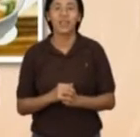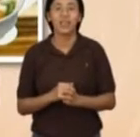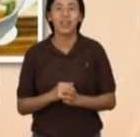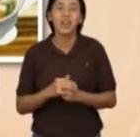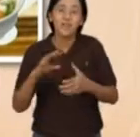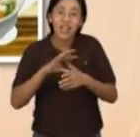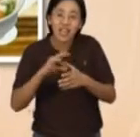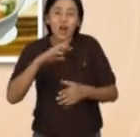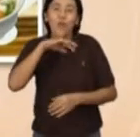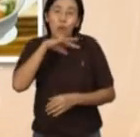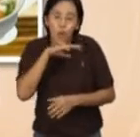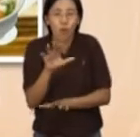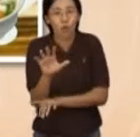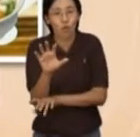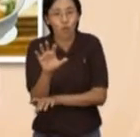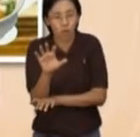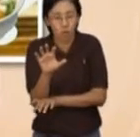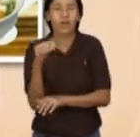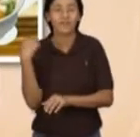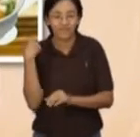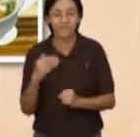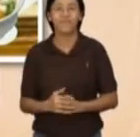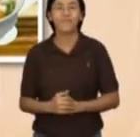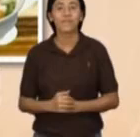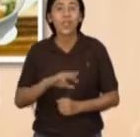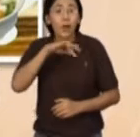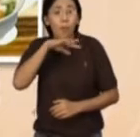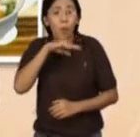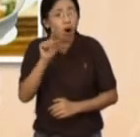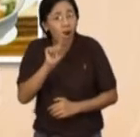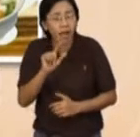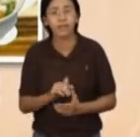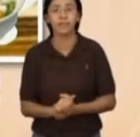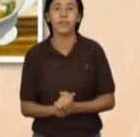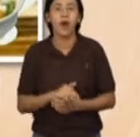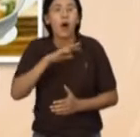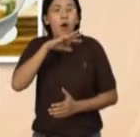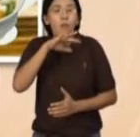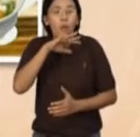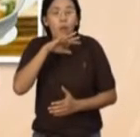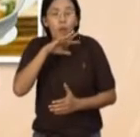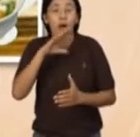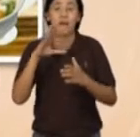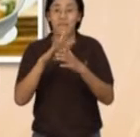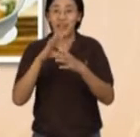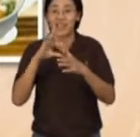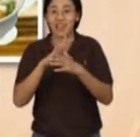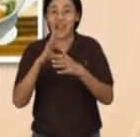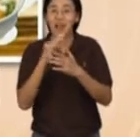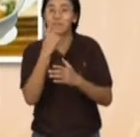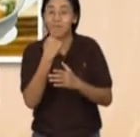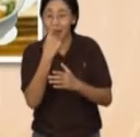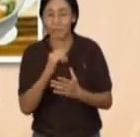เนื้อสัตว์ก็มีเนื้อหมูกับกุ้งนะ เนื้อหมูกับกุ้ง ครับ เนื้อหมูนี่คือเป็นเนื้อยังไงคะ เป็นเนื้อสันฮะเนื้อสันเนื้อแดงน